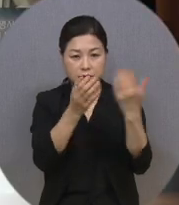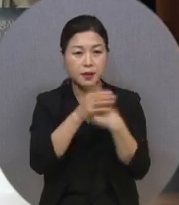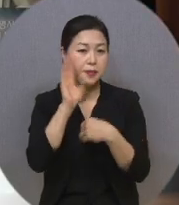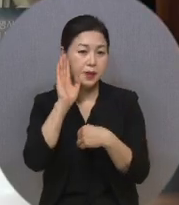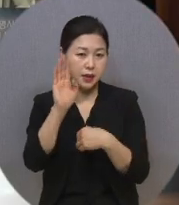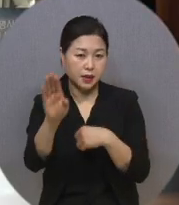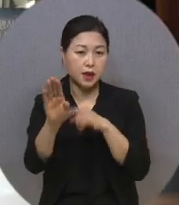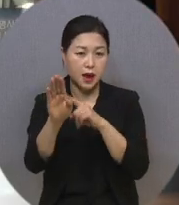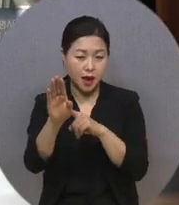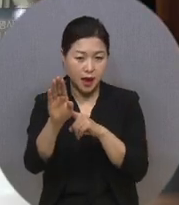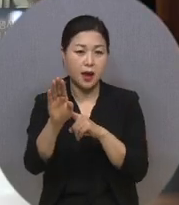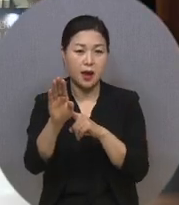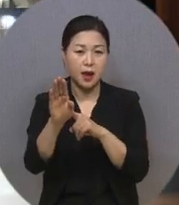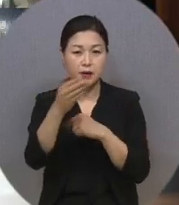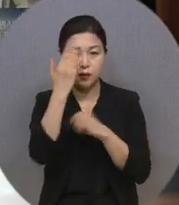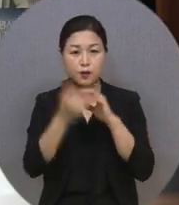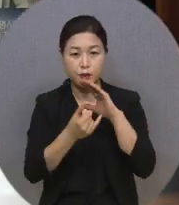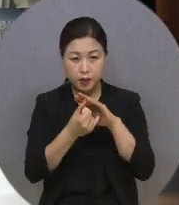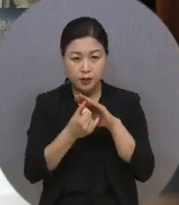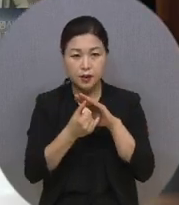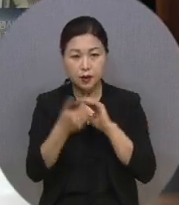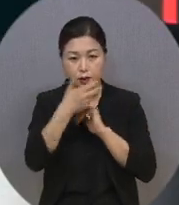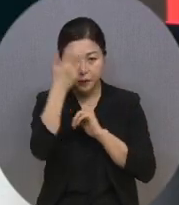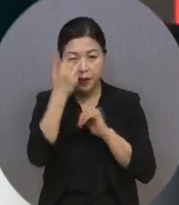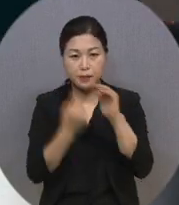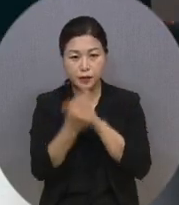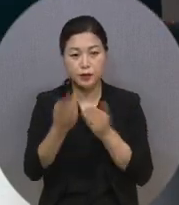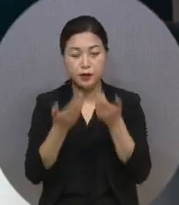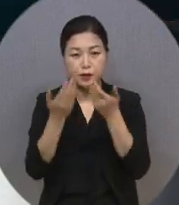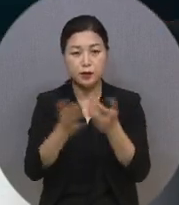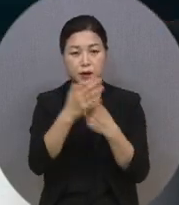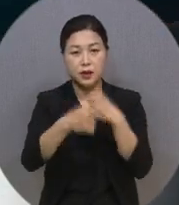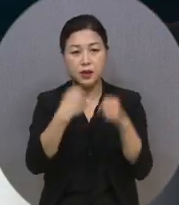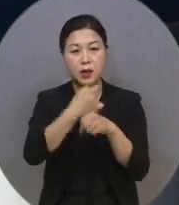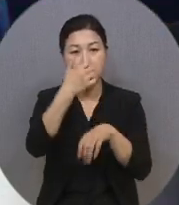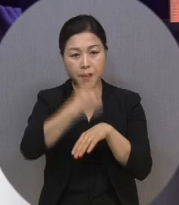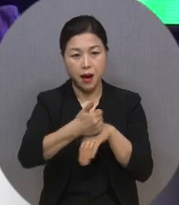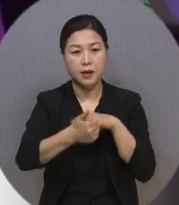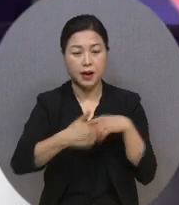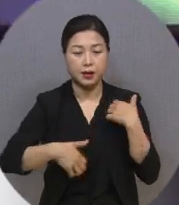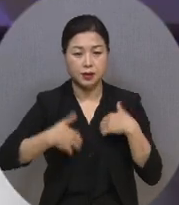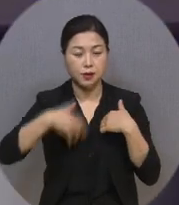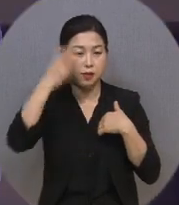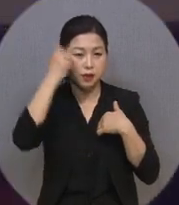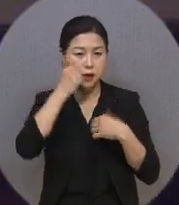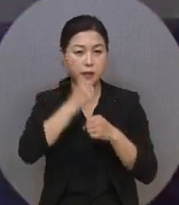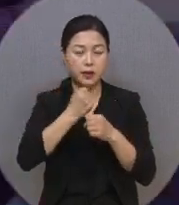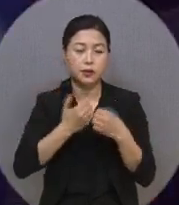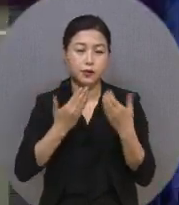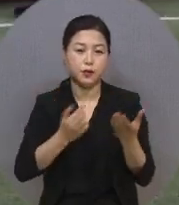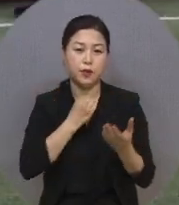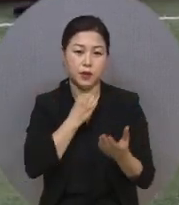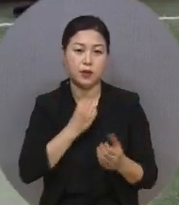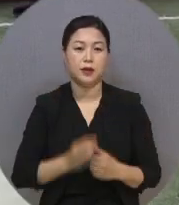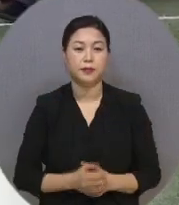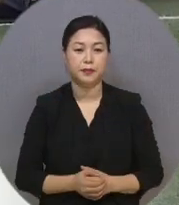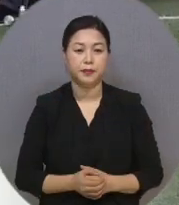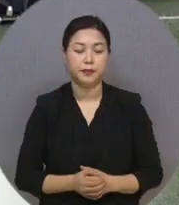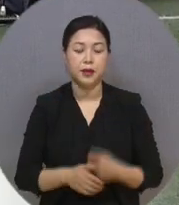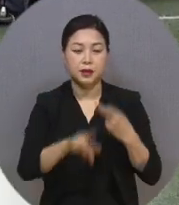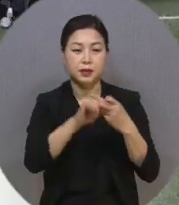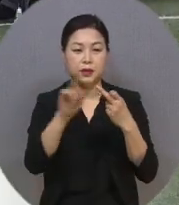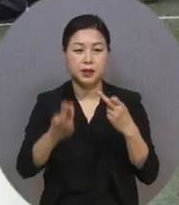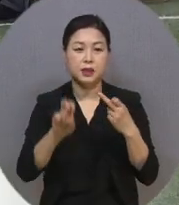청소년들에게 꿈과 비전을 심어주고 연말 특별하고 즐거운 기억이 되길 바란다고 밝혔습니다. 지난